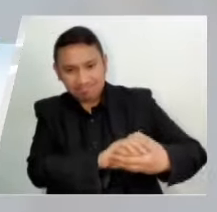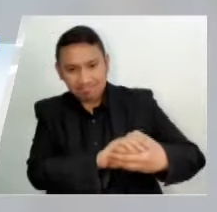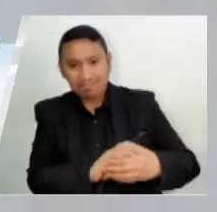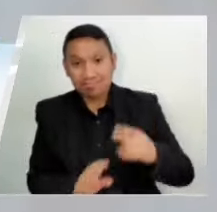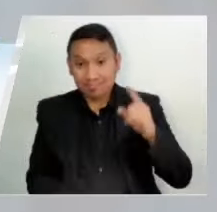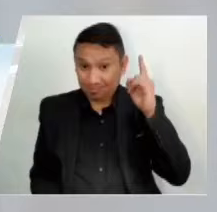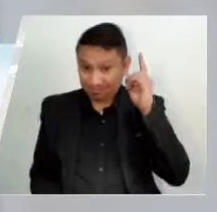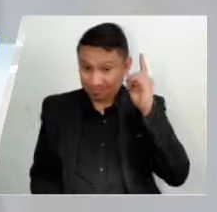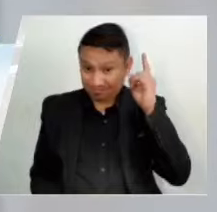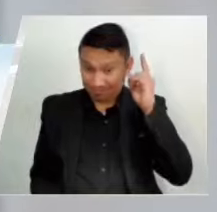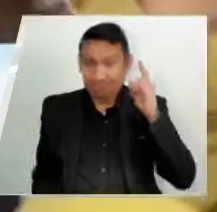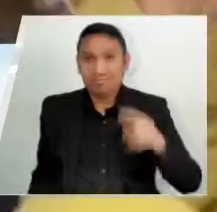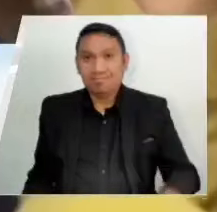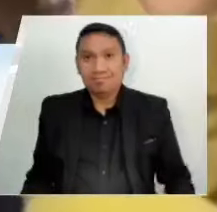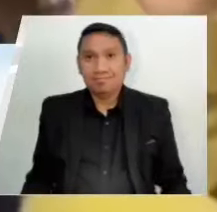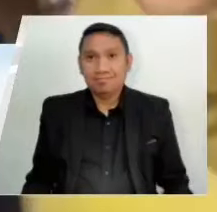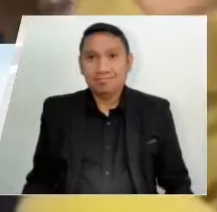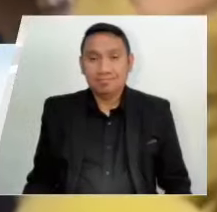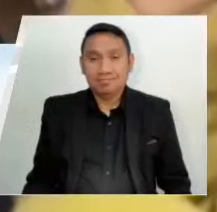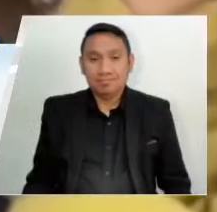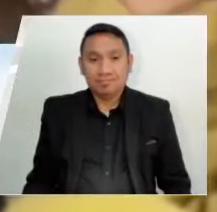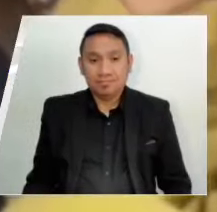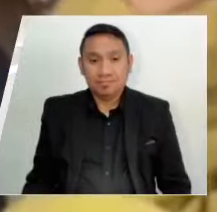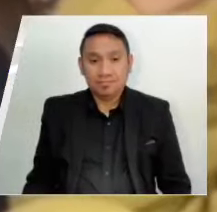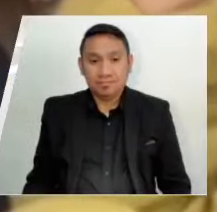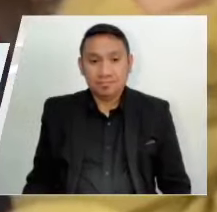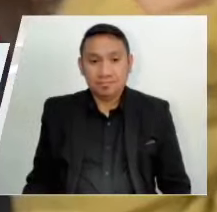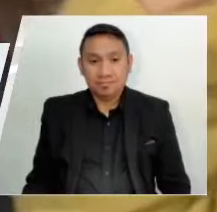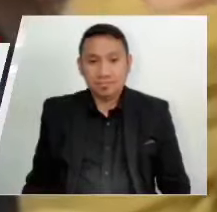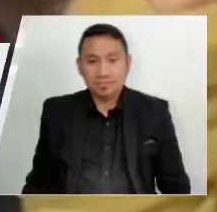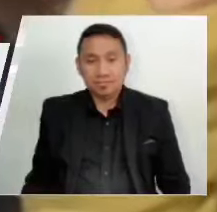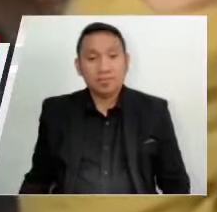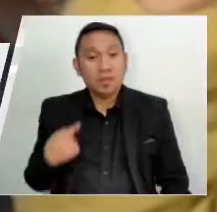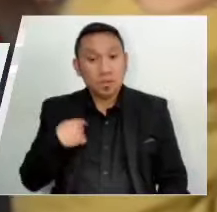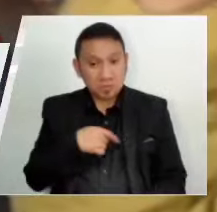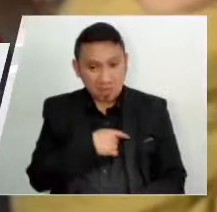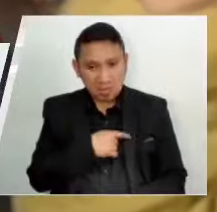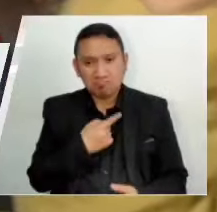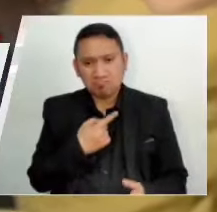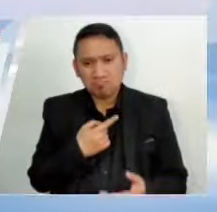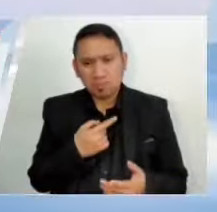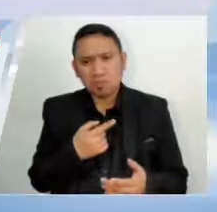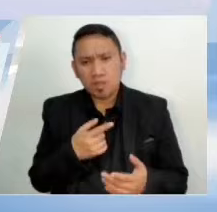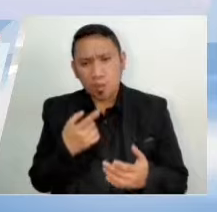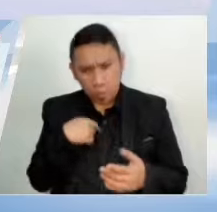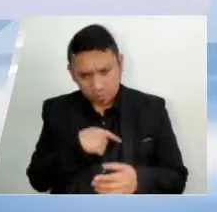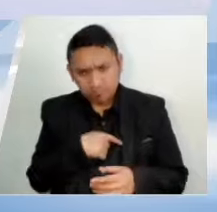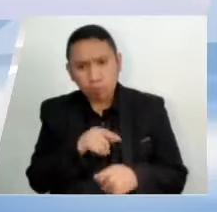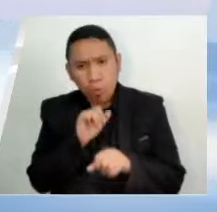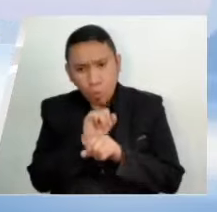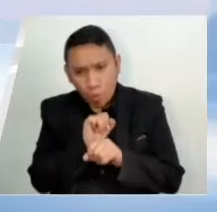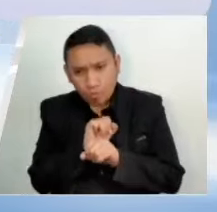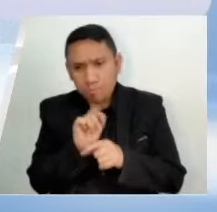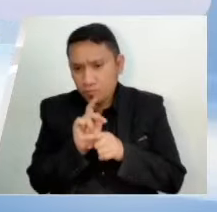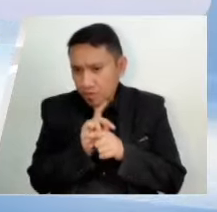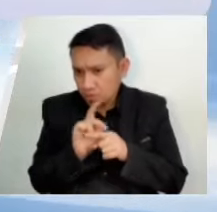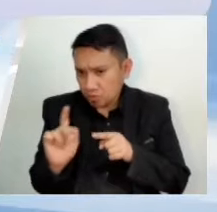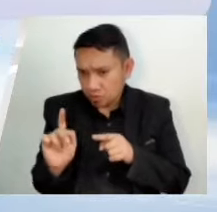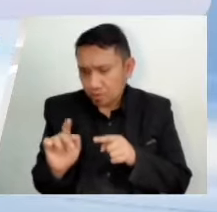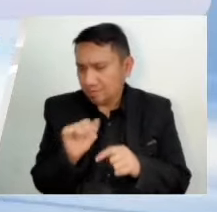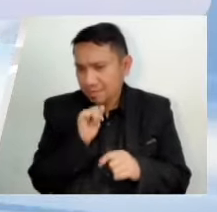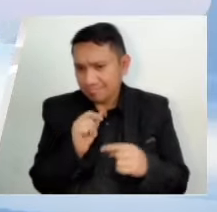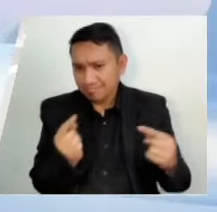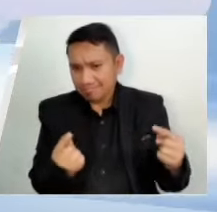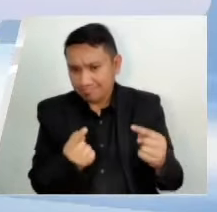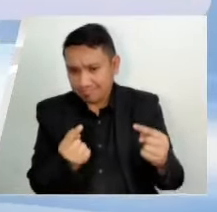Martin Romualdez. Sabi po namin ay let's work professionally, tigil mo ng bangayan. Yan po mensahe namin ay in